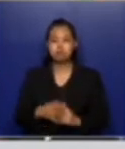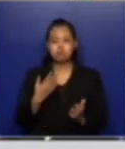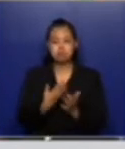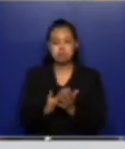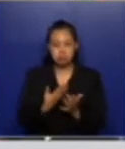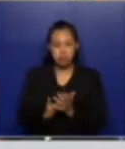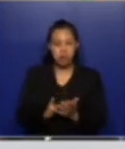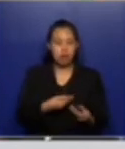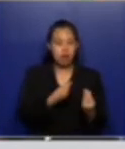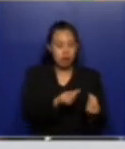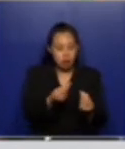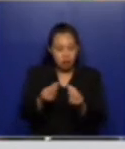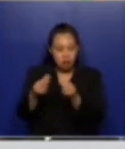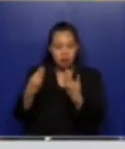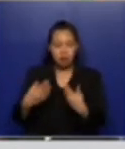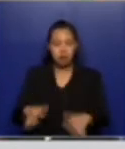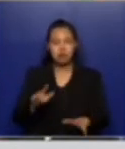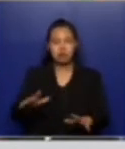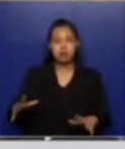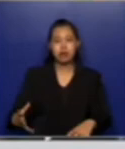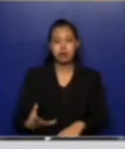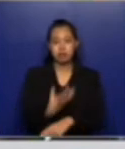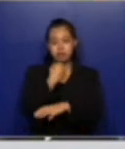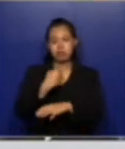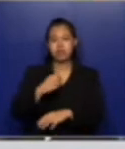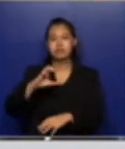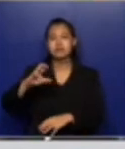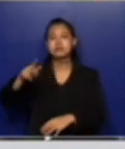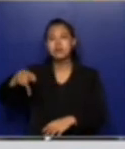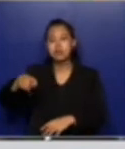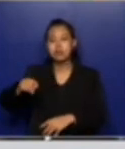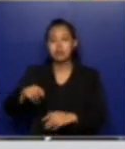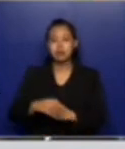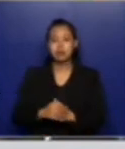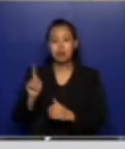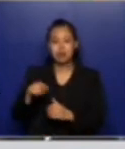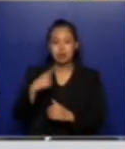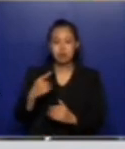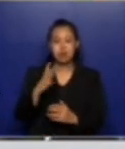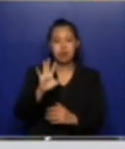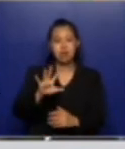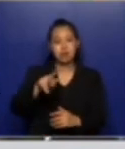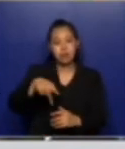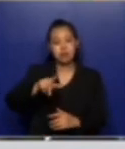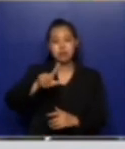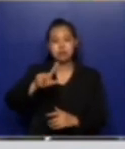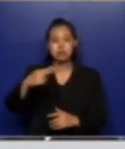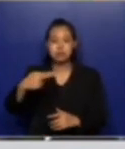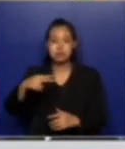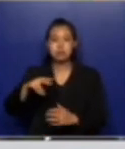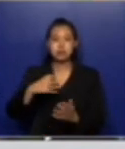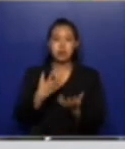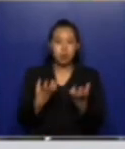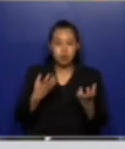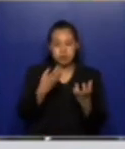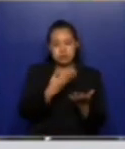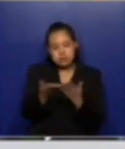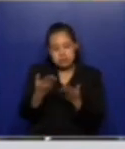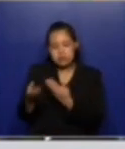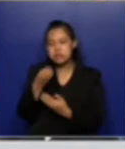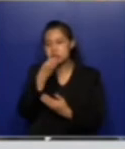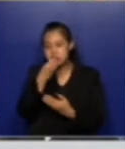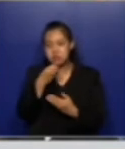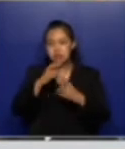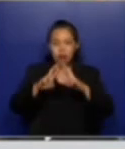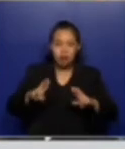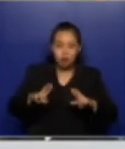งไปสุดท้ายเงินเข้ากระเป๋าเจ้าสัวครับท่านประธานครับ 5,000 บาท 10,000 บาทเนี่ยนะครับแจกกันไปสุดท้ายก็ไปซื้อของกินเข้าร้านนะครับเ